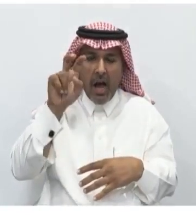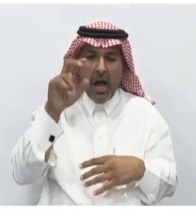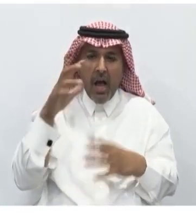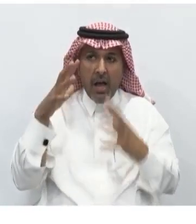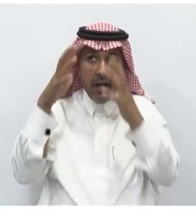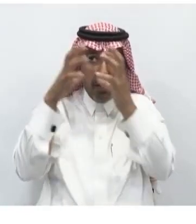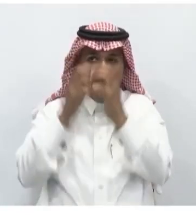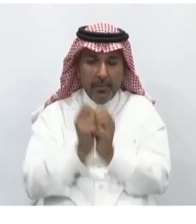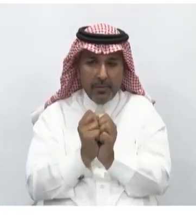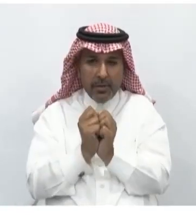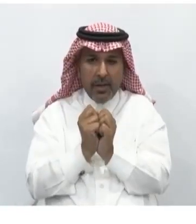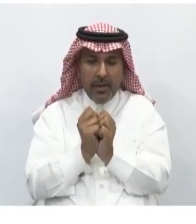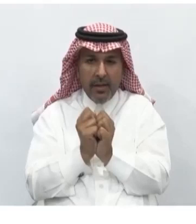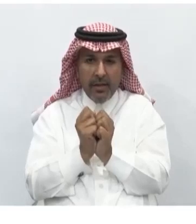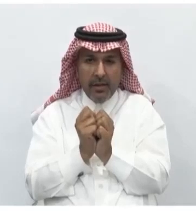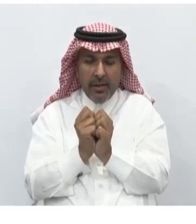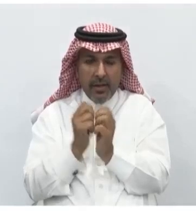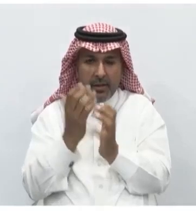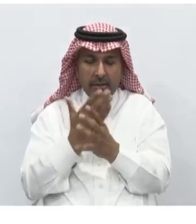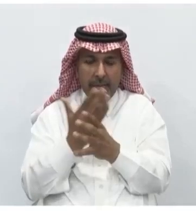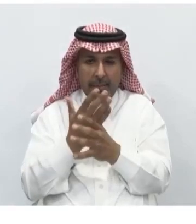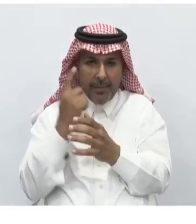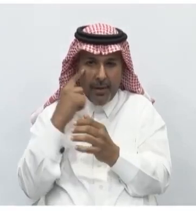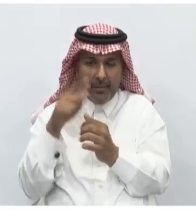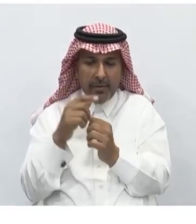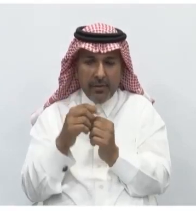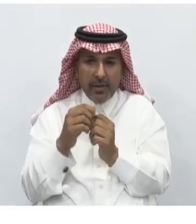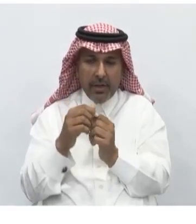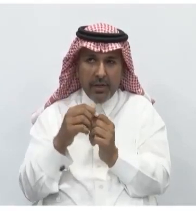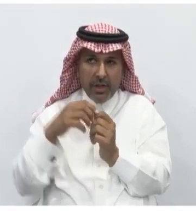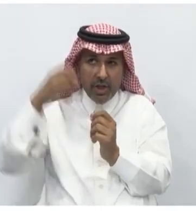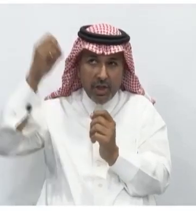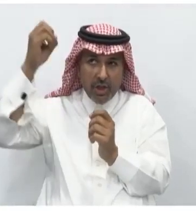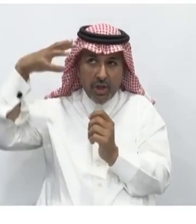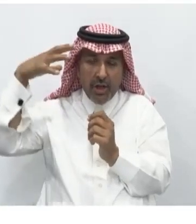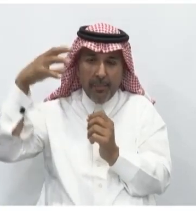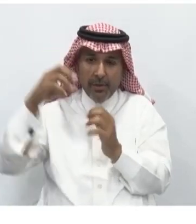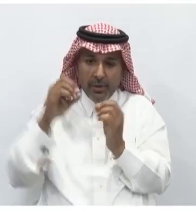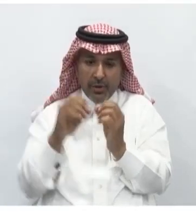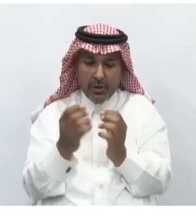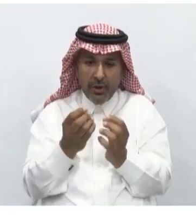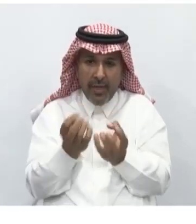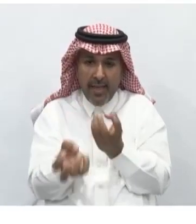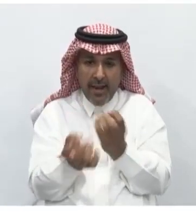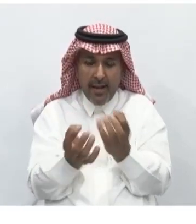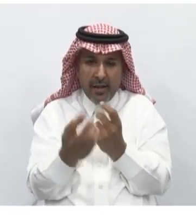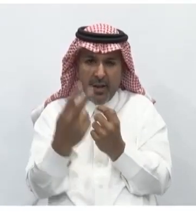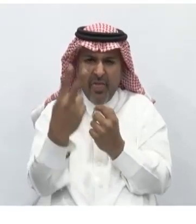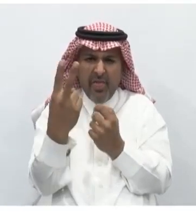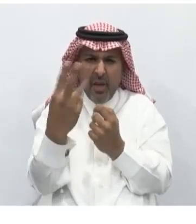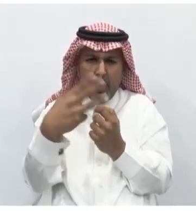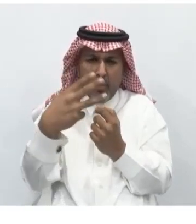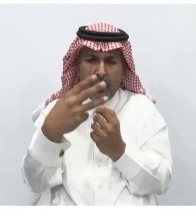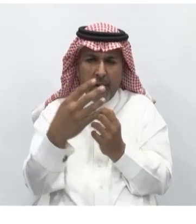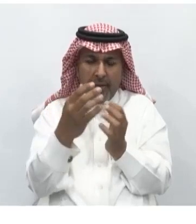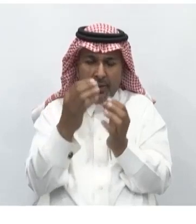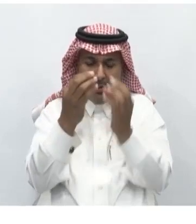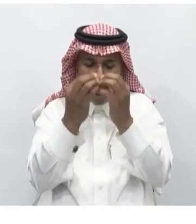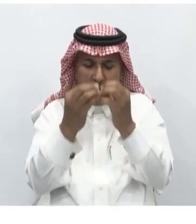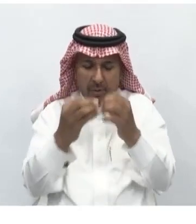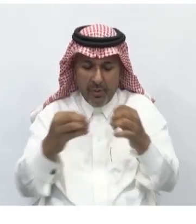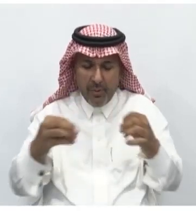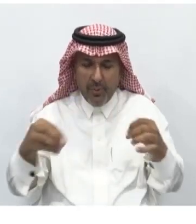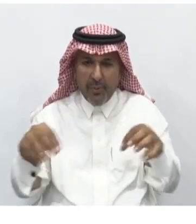عندما تسخن الشمس الملح المائي إلى أكثر من 32 درجة سليلوزية. تذوب